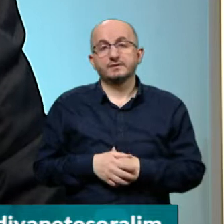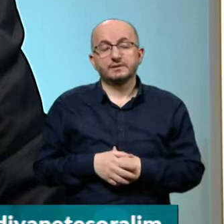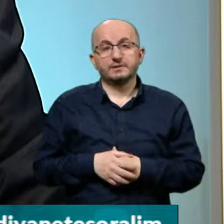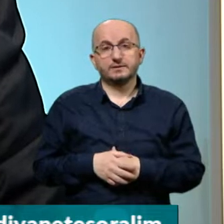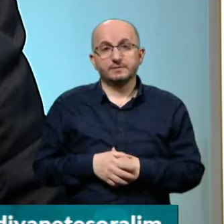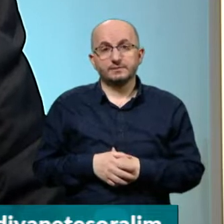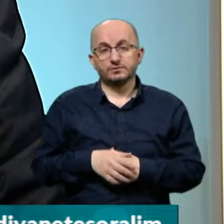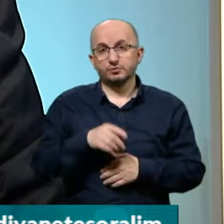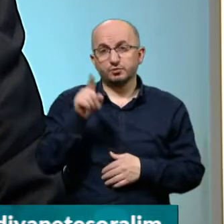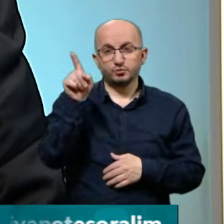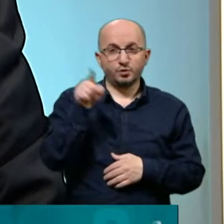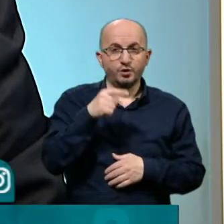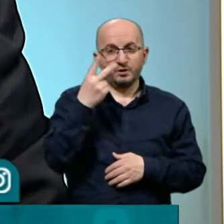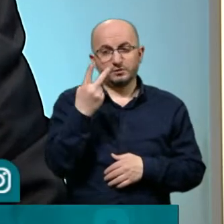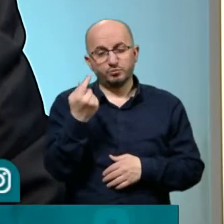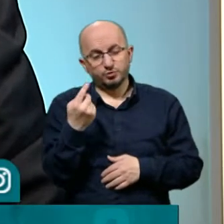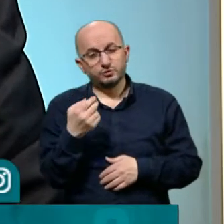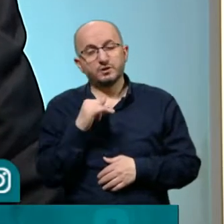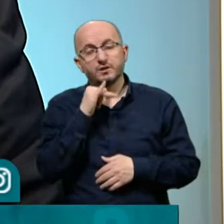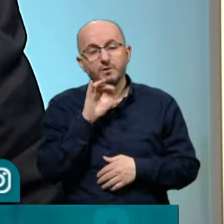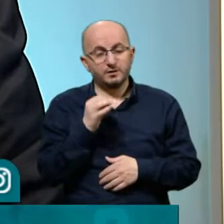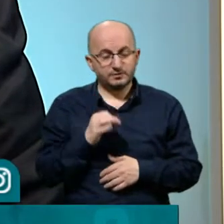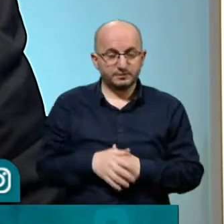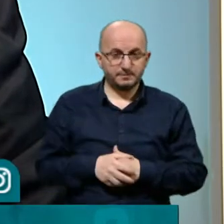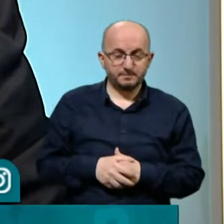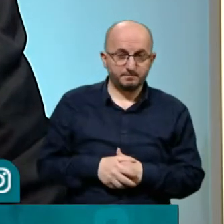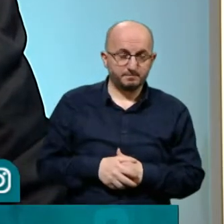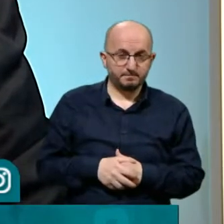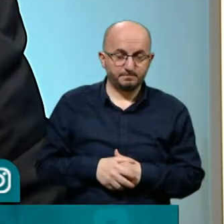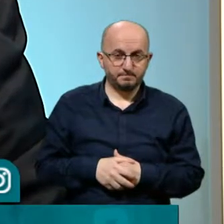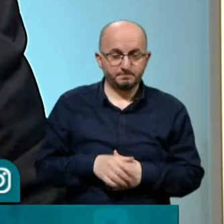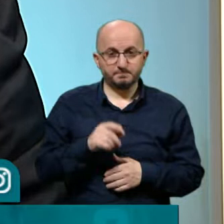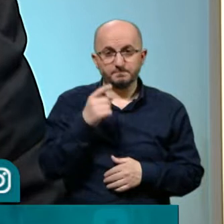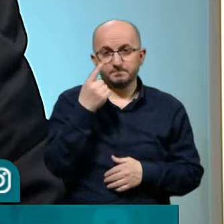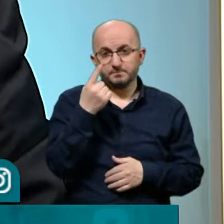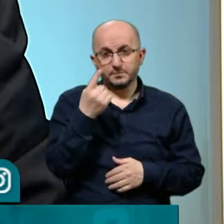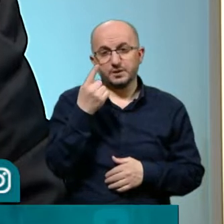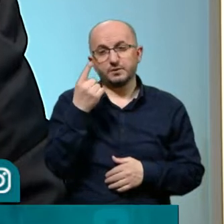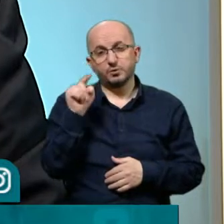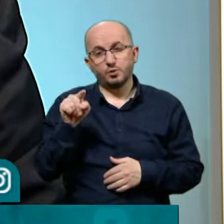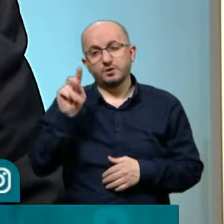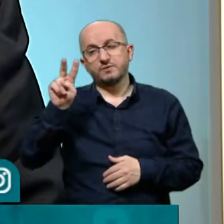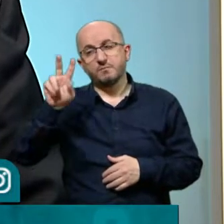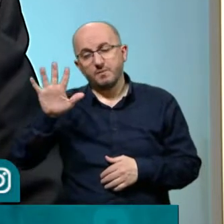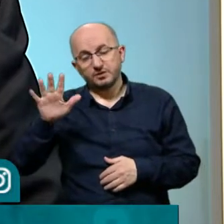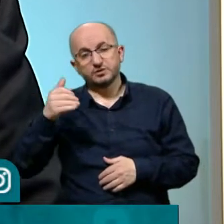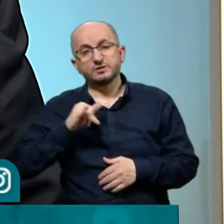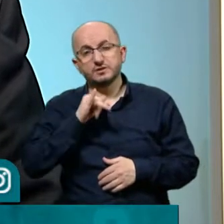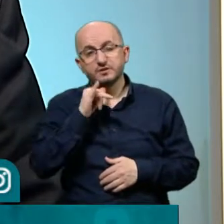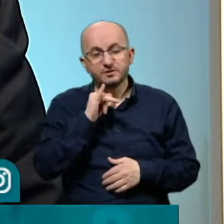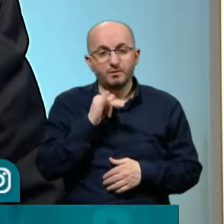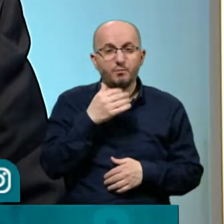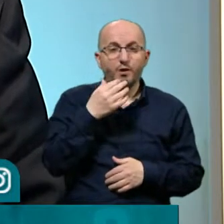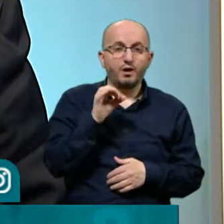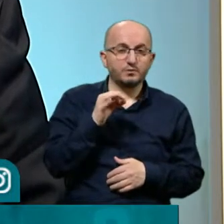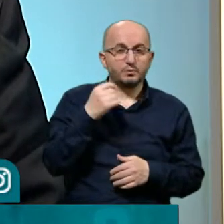yüzde iki buçuk iki buçuk gram altın vereceğim bu Efendim işte bir 25'i bir 25 gram verecekse gram